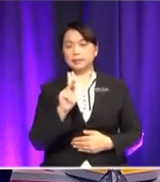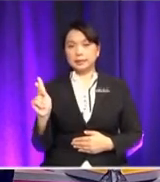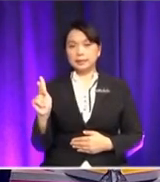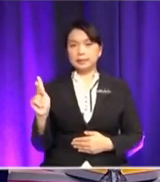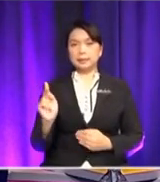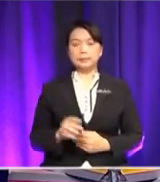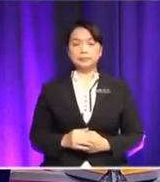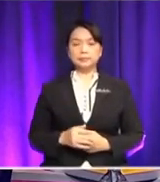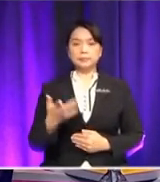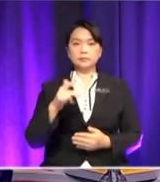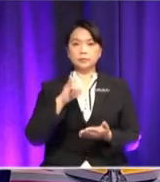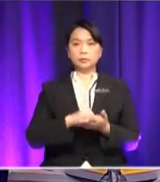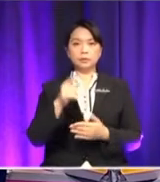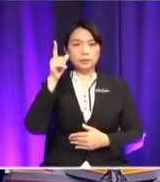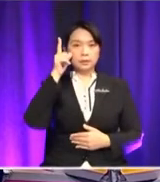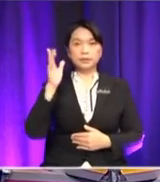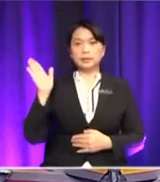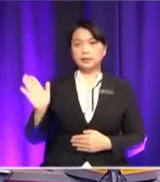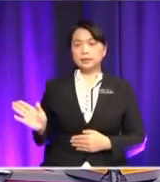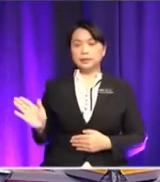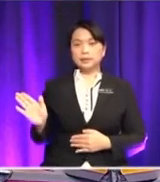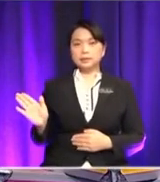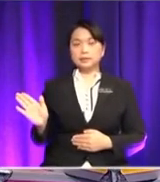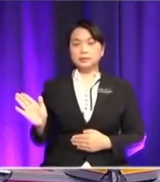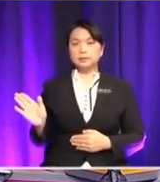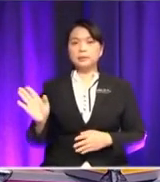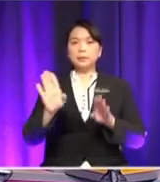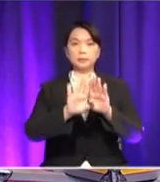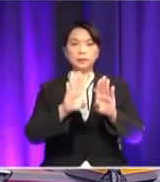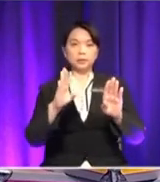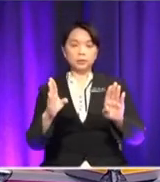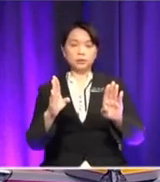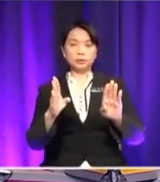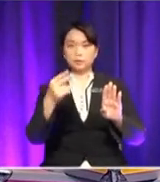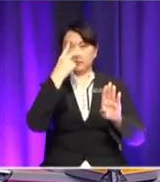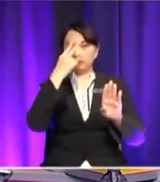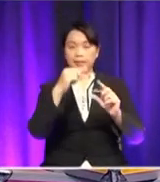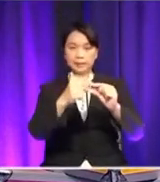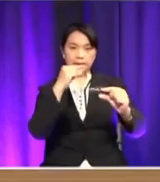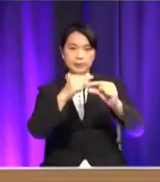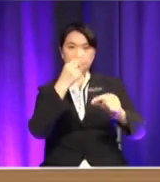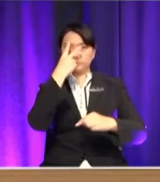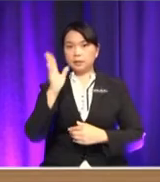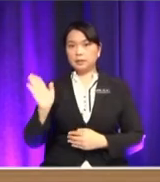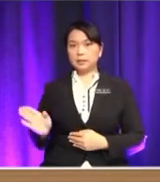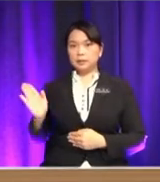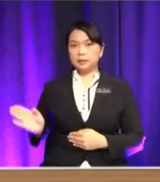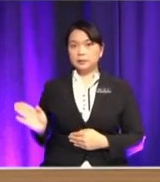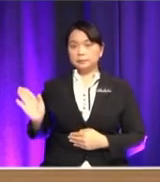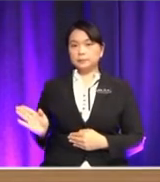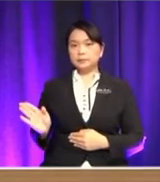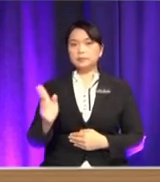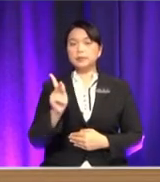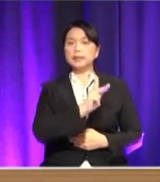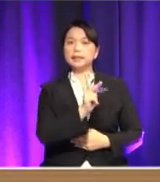tengok yang seterusnya ini adalah pintu nampak garis yang di sebelah kiri nih barisan